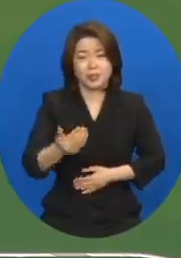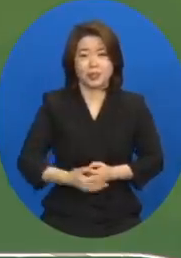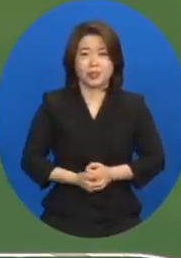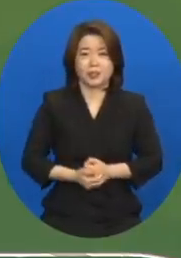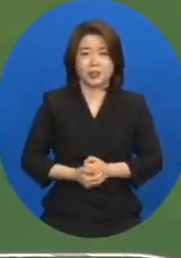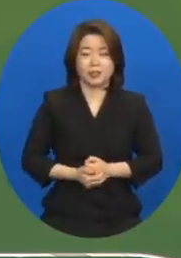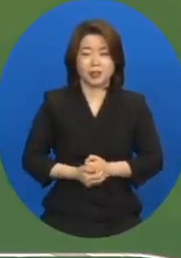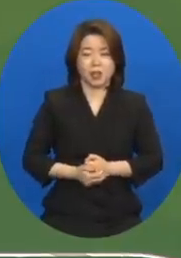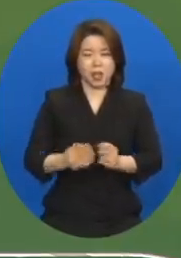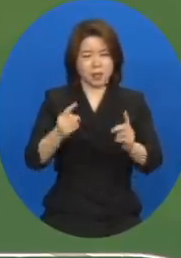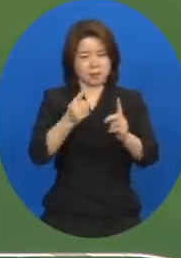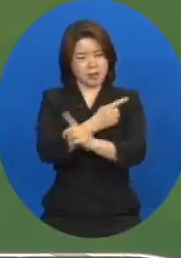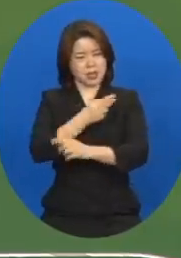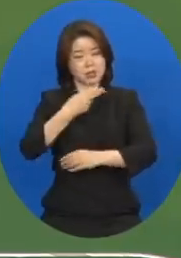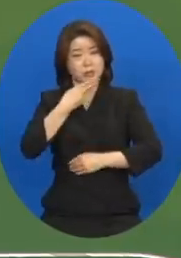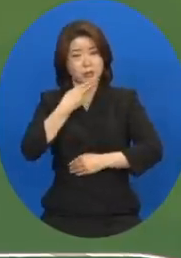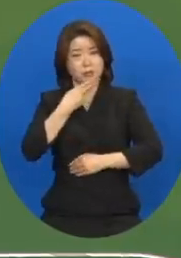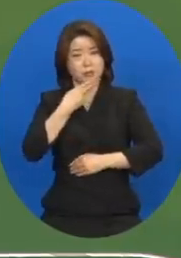변화가 없을 때,